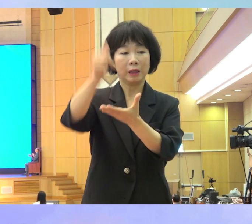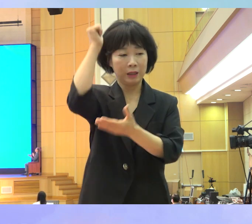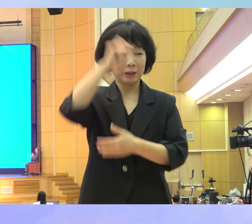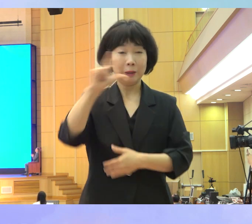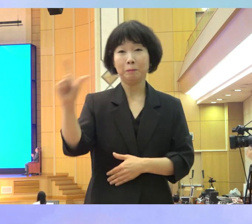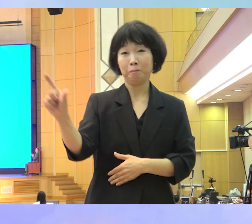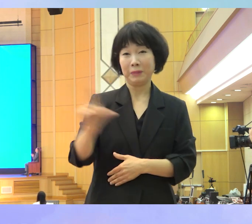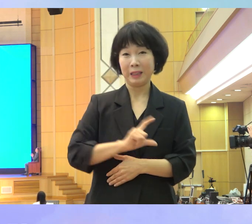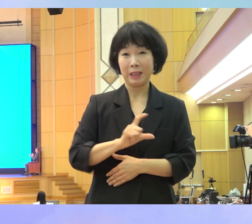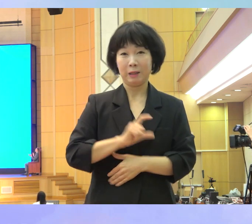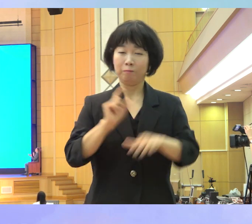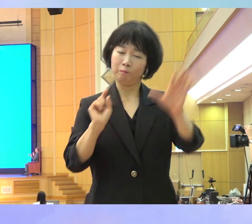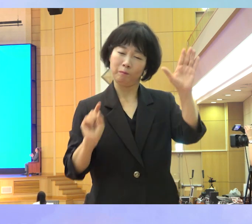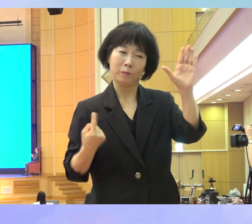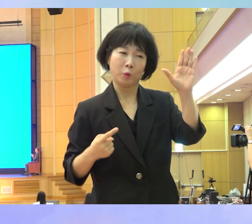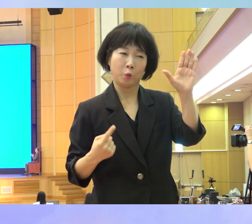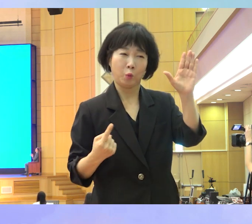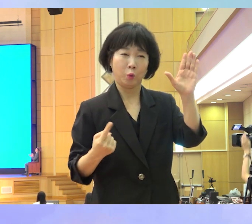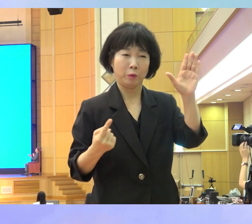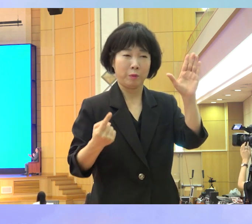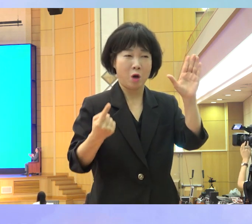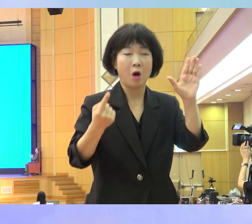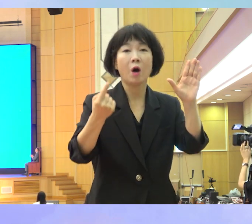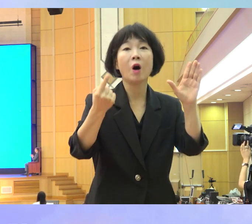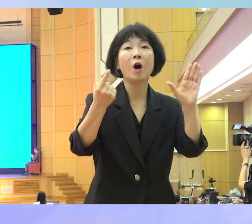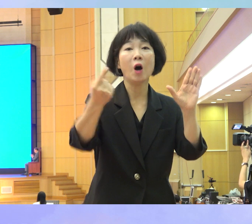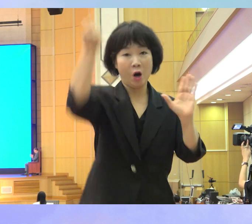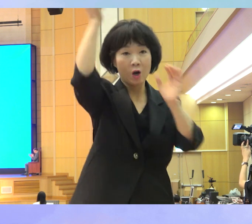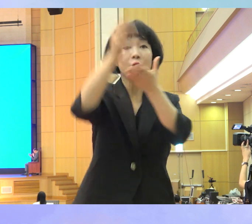주의 이름 높이며